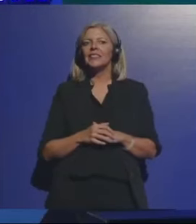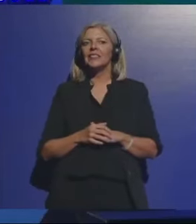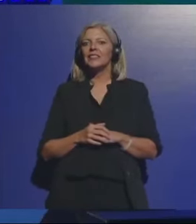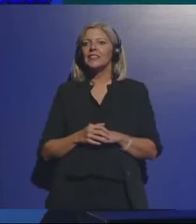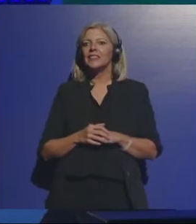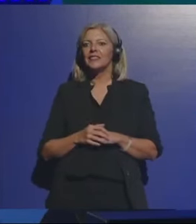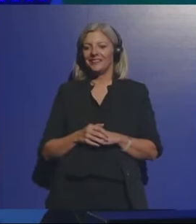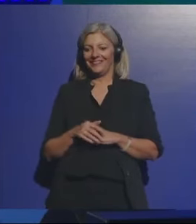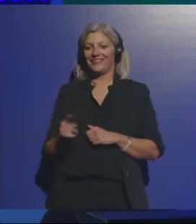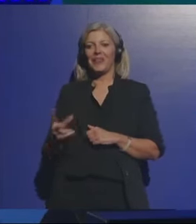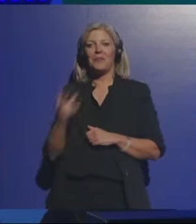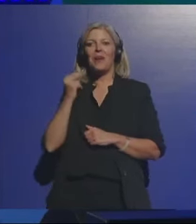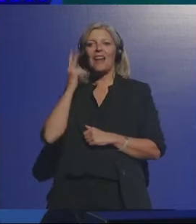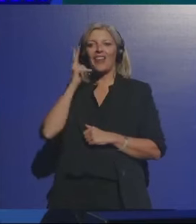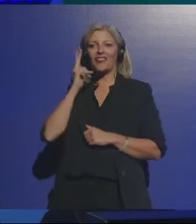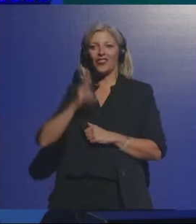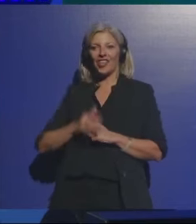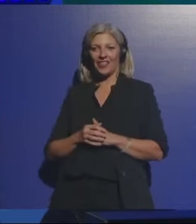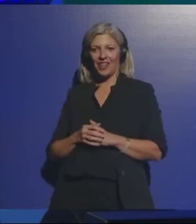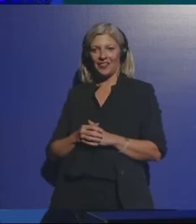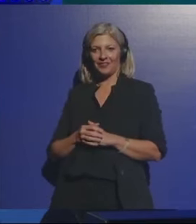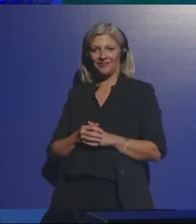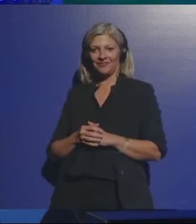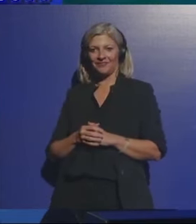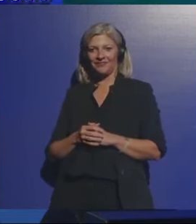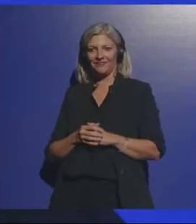i due lati confondere